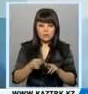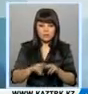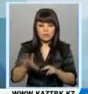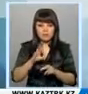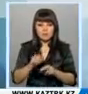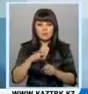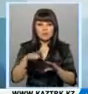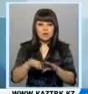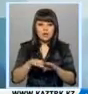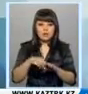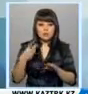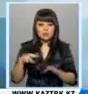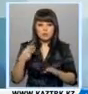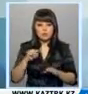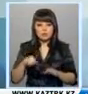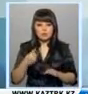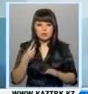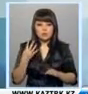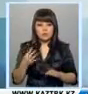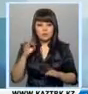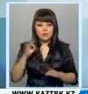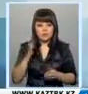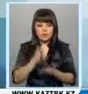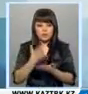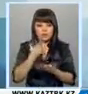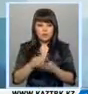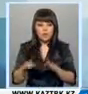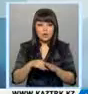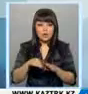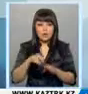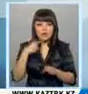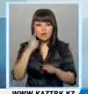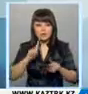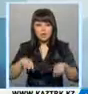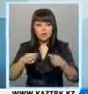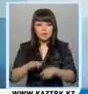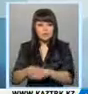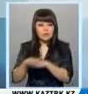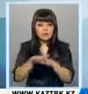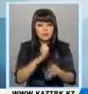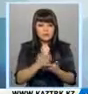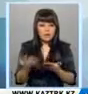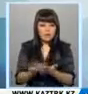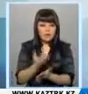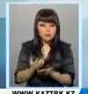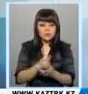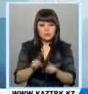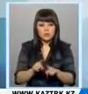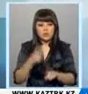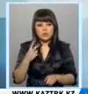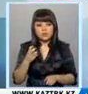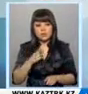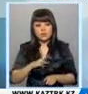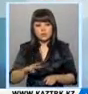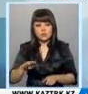жүйесіндегі салымдардың 33,4%. Қор салымшылардың есеп шоттарына аударылған инвестициялық табыс көзі 200 миллиард